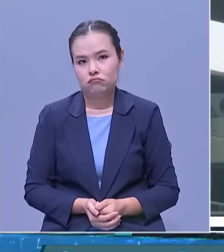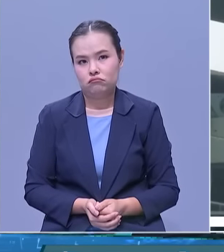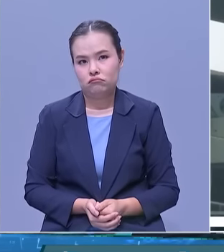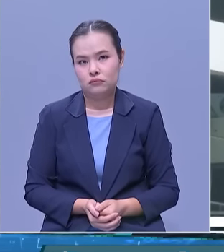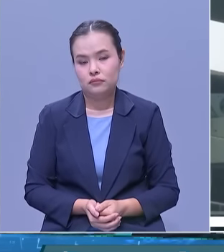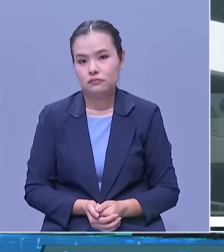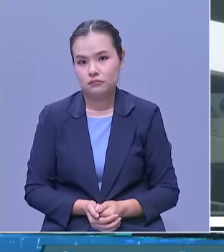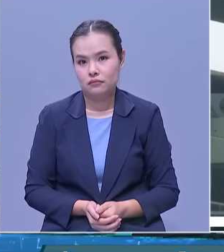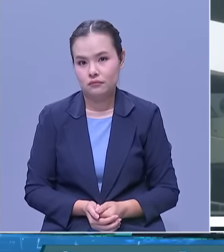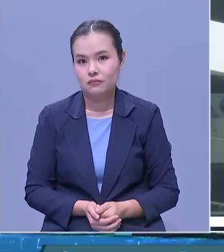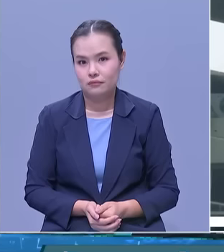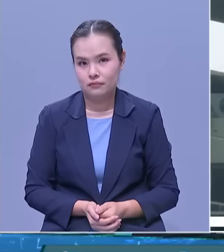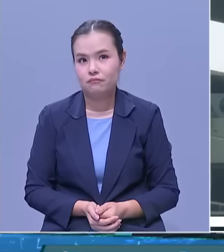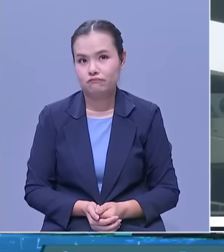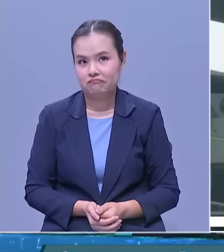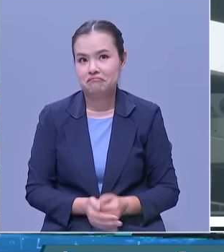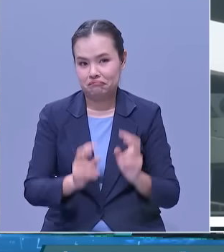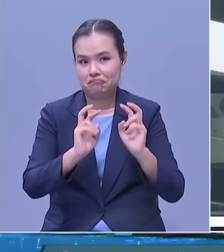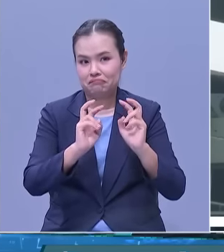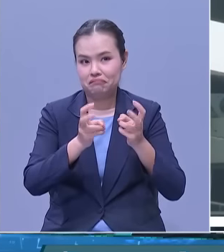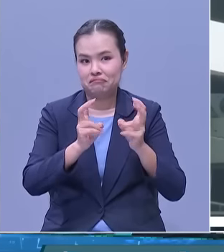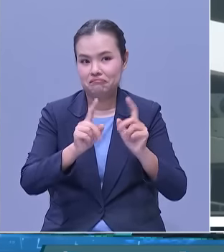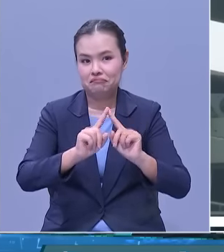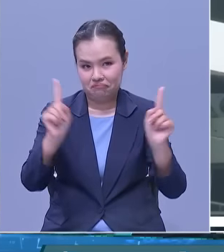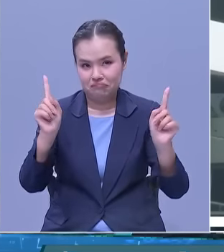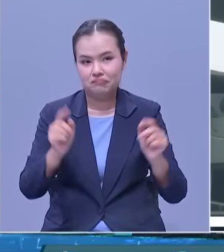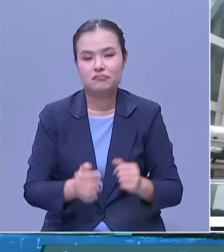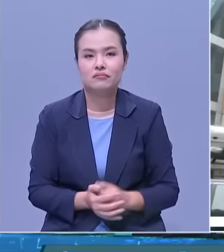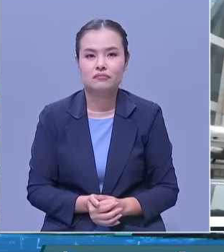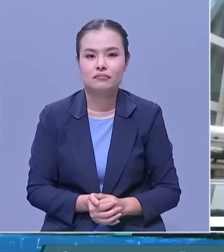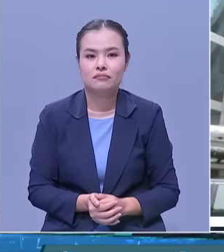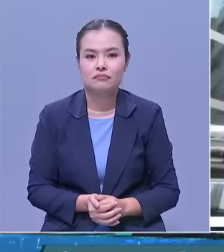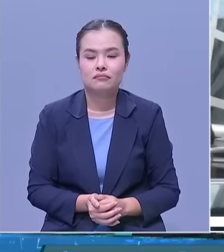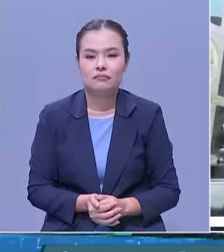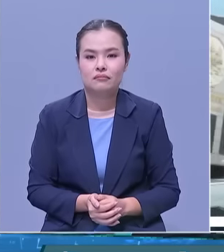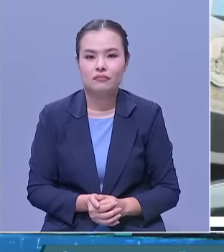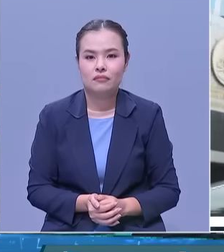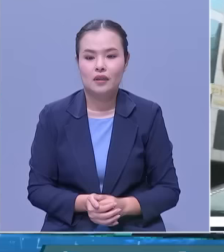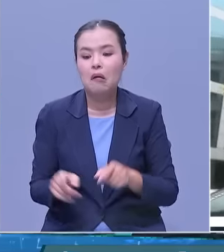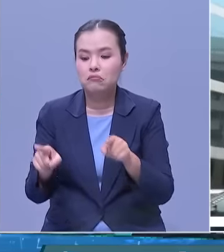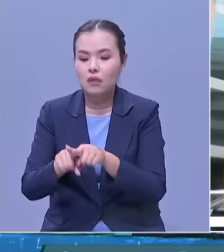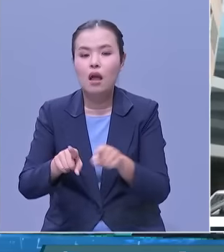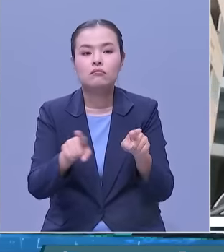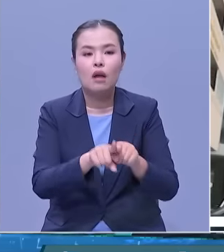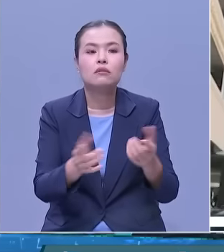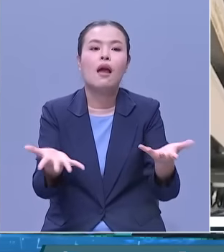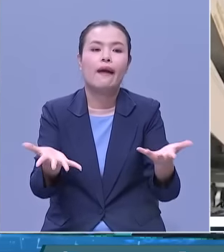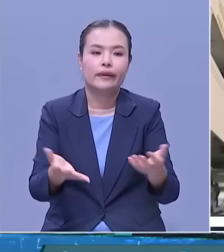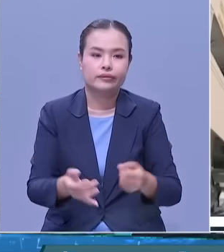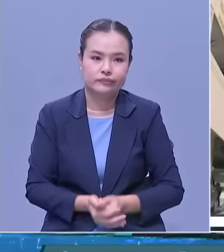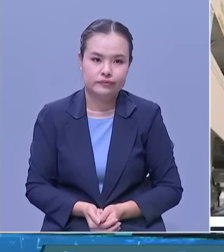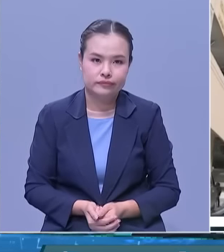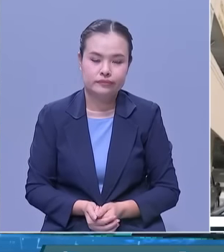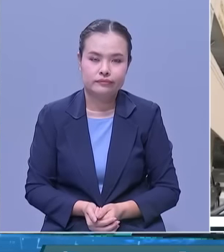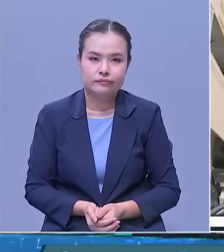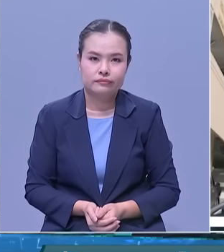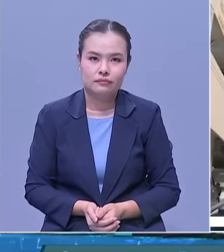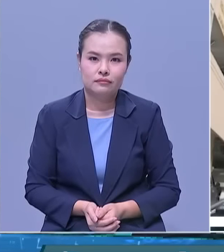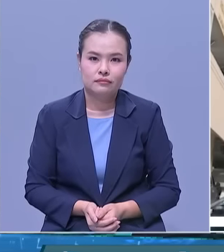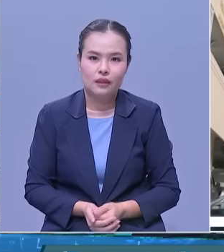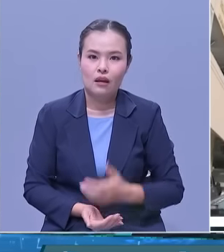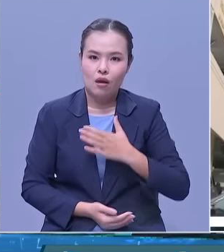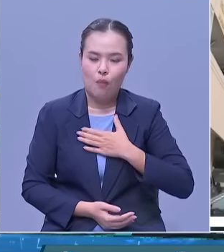โอ้อันนี้จะเป็นอีกหนึ่งประเด็นแล้ว ถ้าเล่นกันอย่างนี้ก็ต้องไปอย่างนี้จะเอาไงคุณเอาอย่างไง คือมันใช่ผมไ